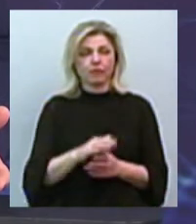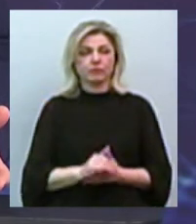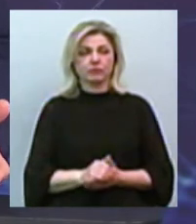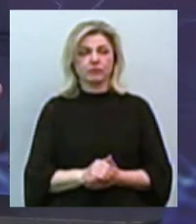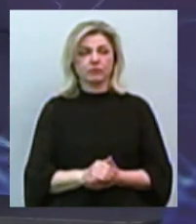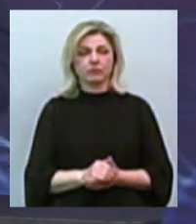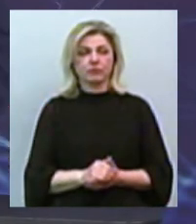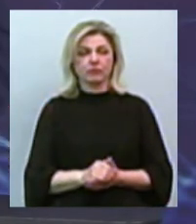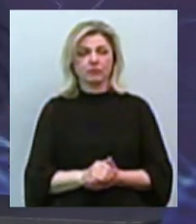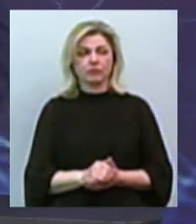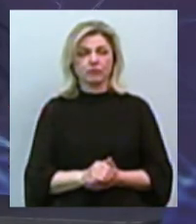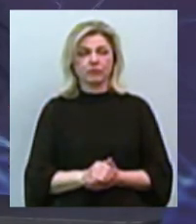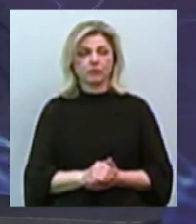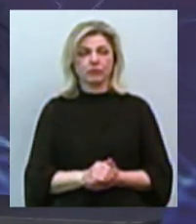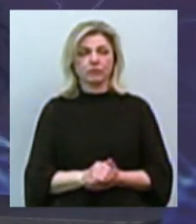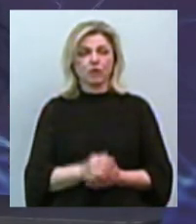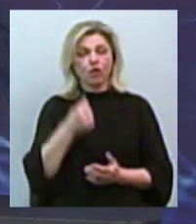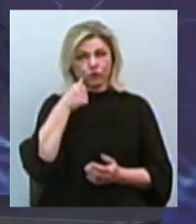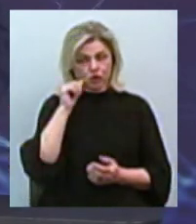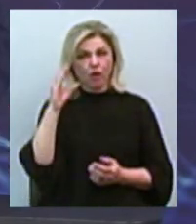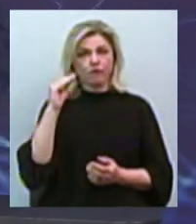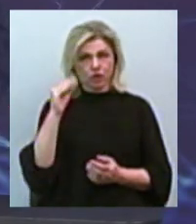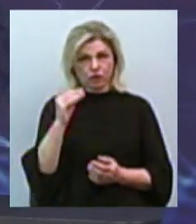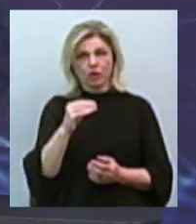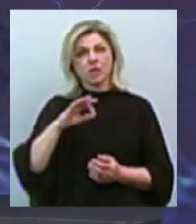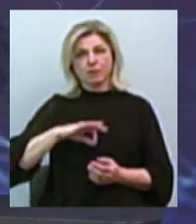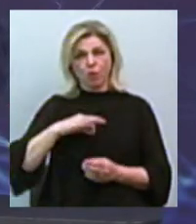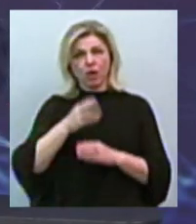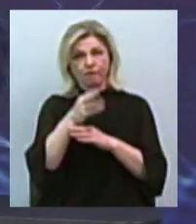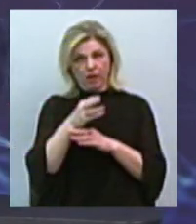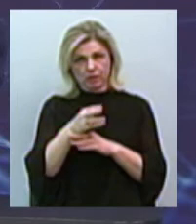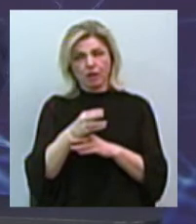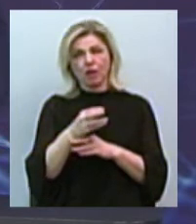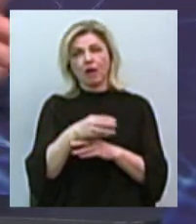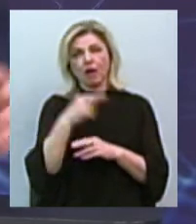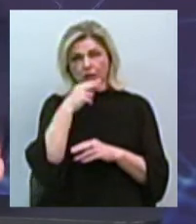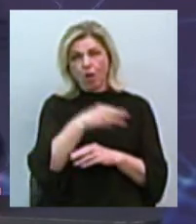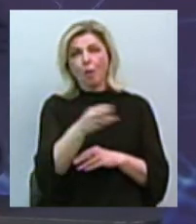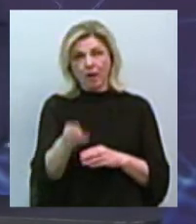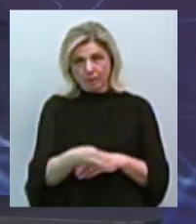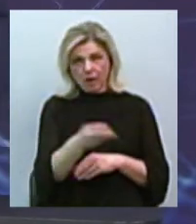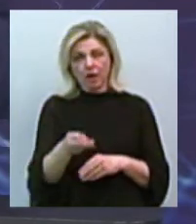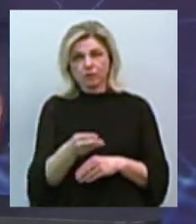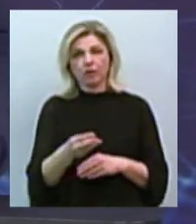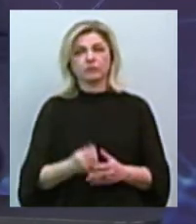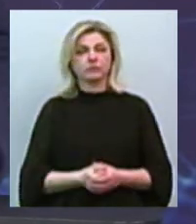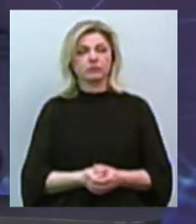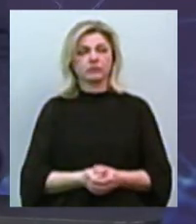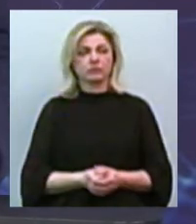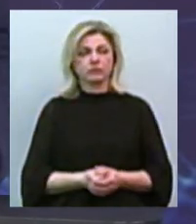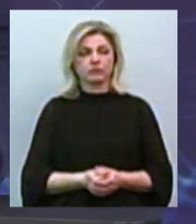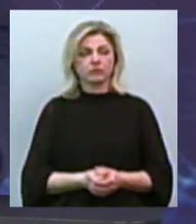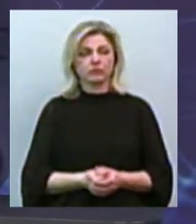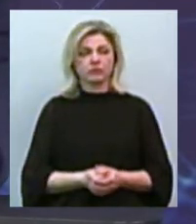показывали вчера, наши корреспонденты снимали, мы вчера в вечере это выкористовывали видео, как обрабатывают. Ну, обработать определенное